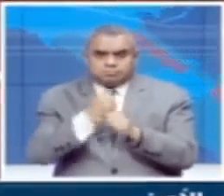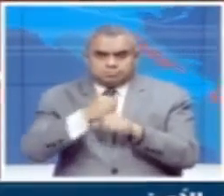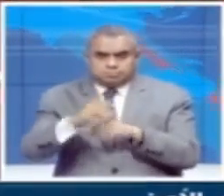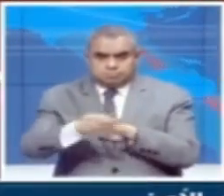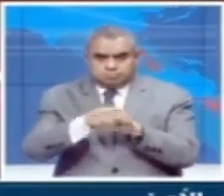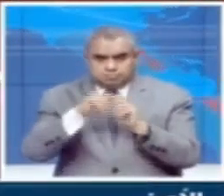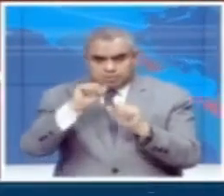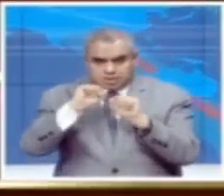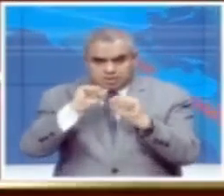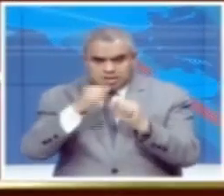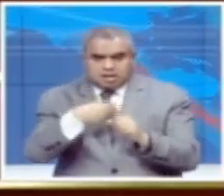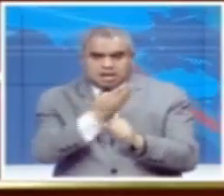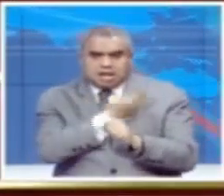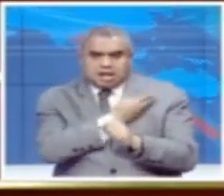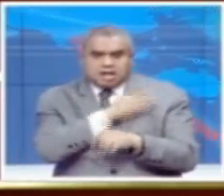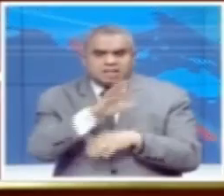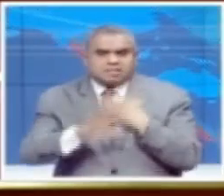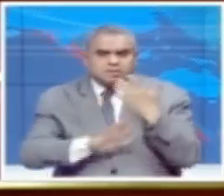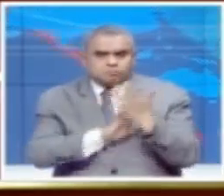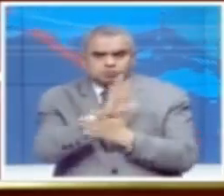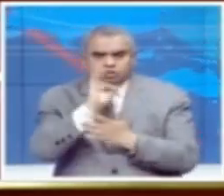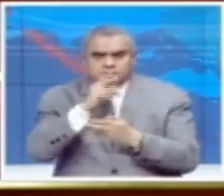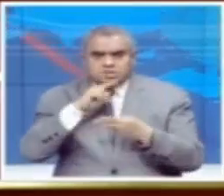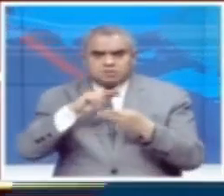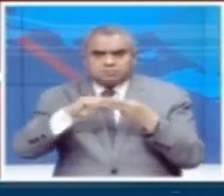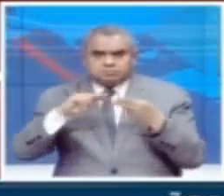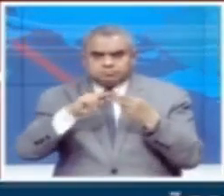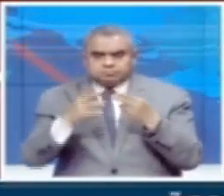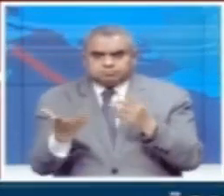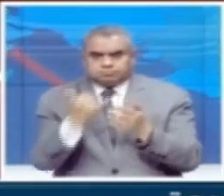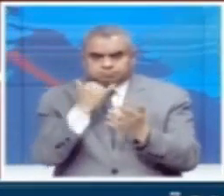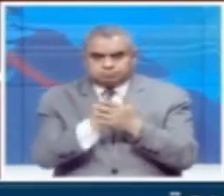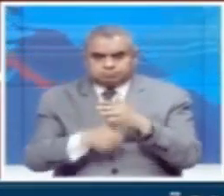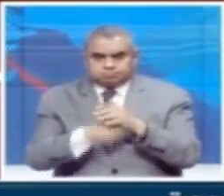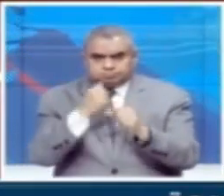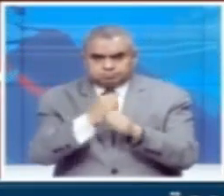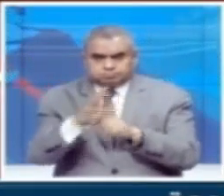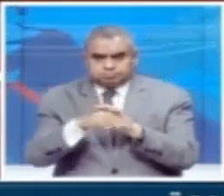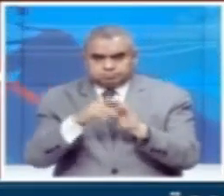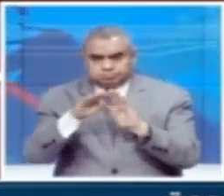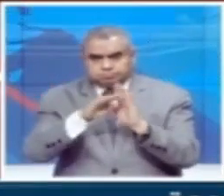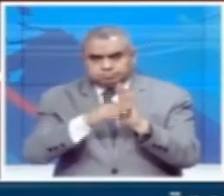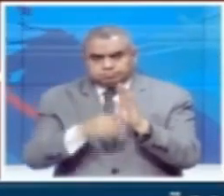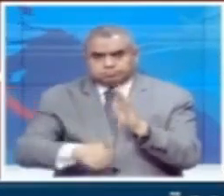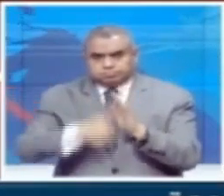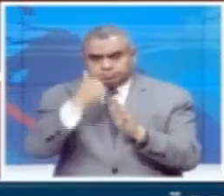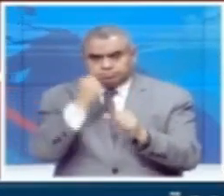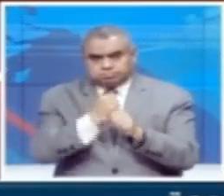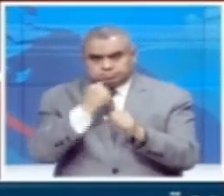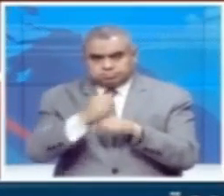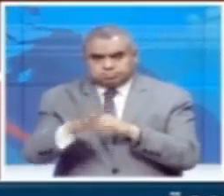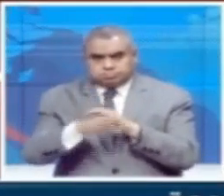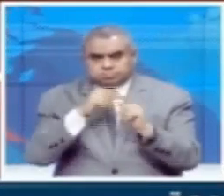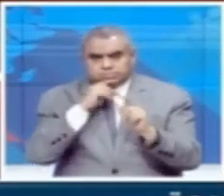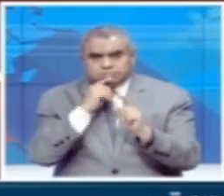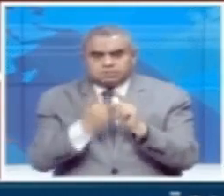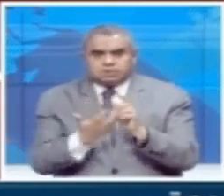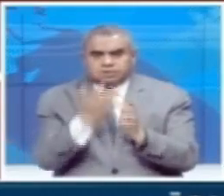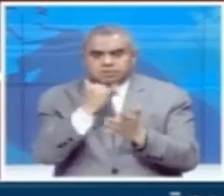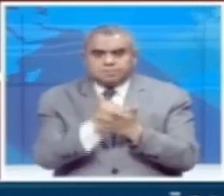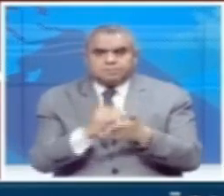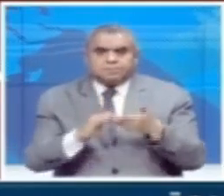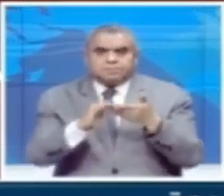بغزة واستمرار الوضع الإنساني المأساوي اللي بيتعرض له الشعب